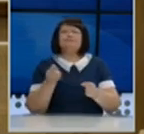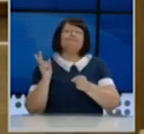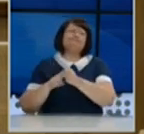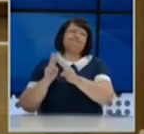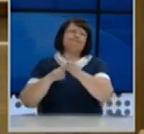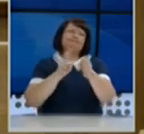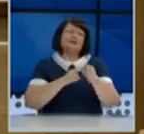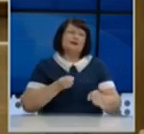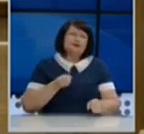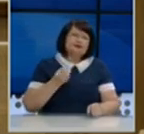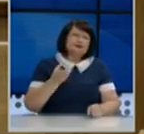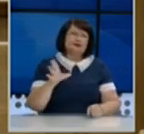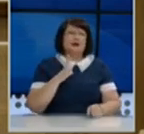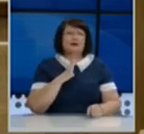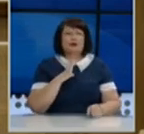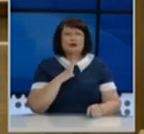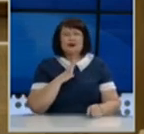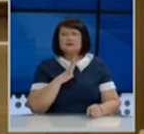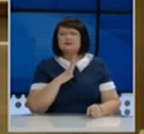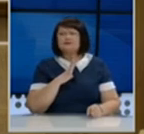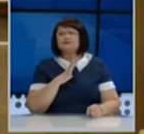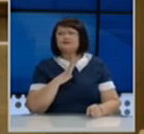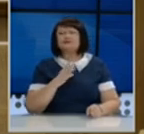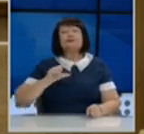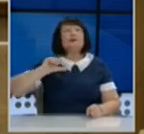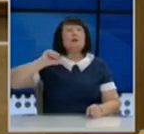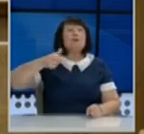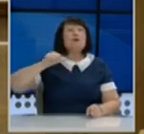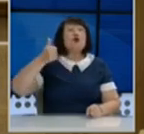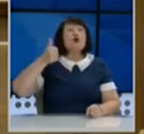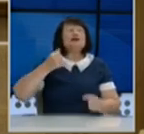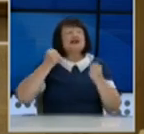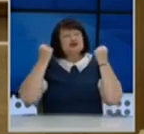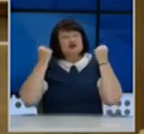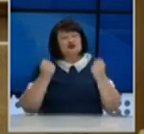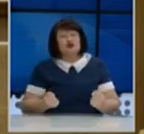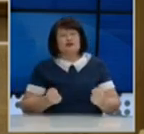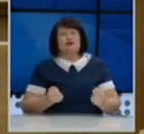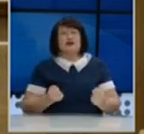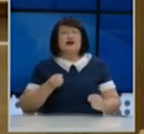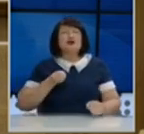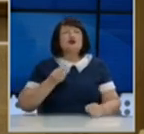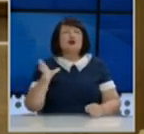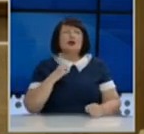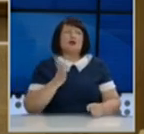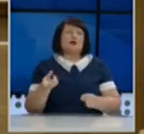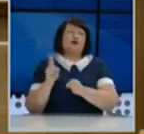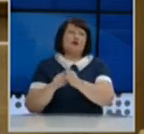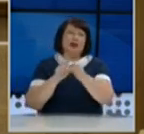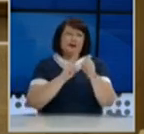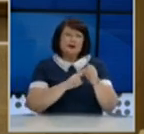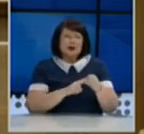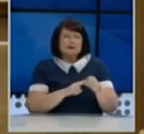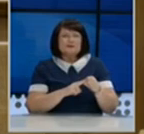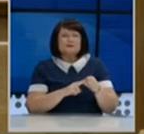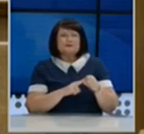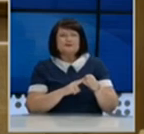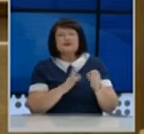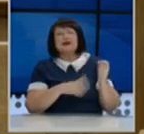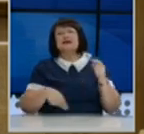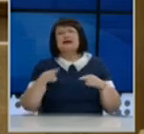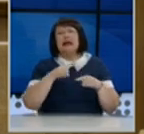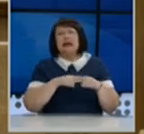απώλειες από πυρκαγιές, τις πρώτες τόσο πολυάνθρωπες απώλειες στη χώρα